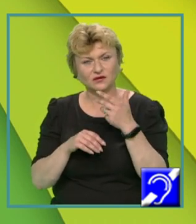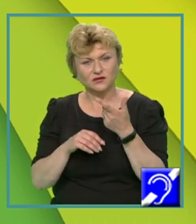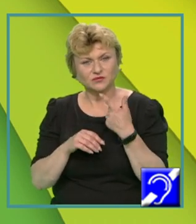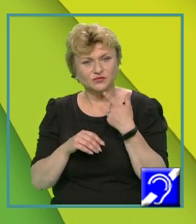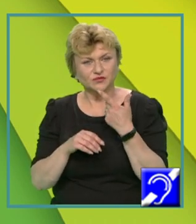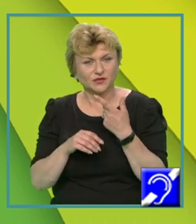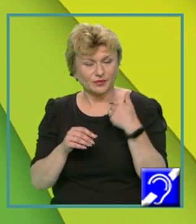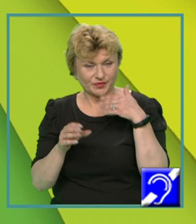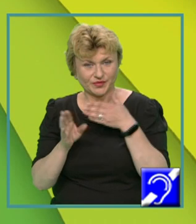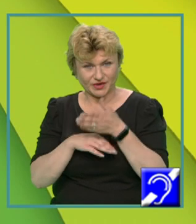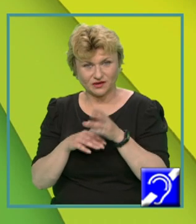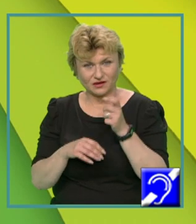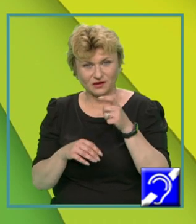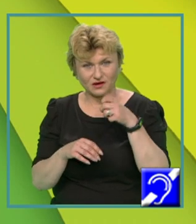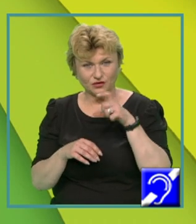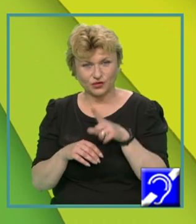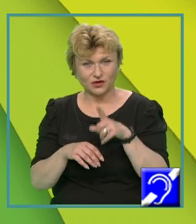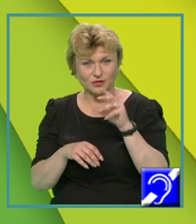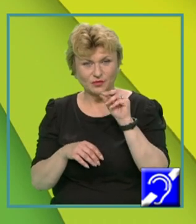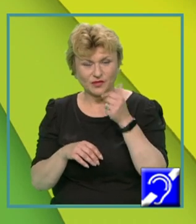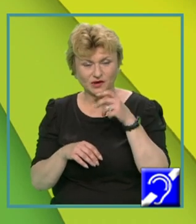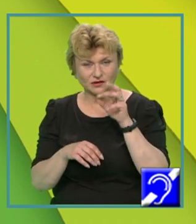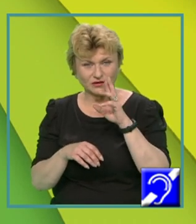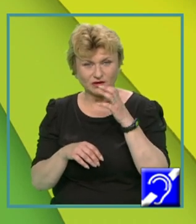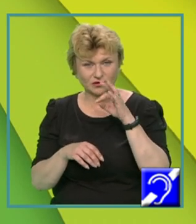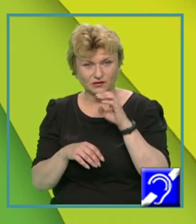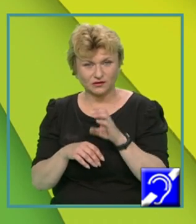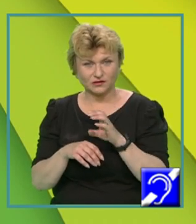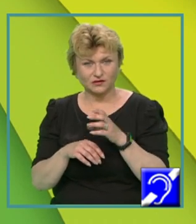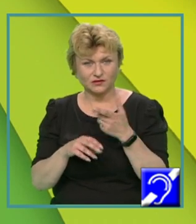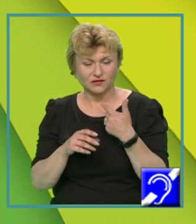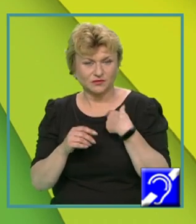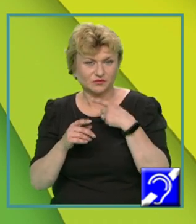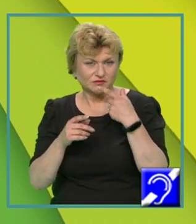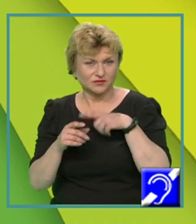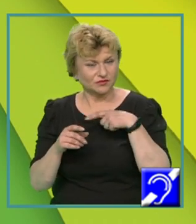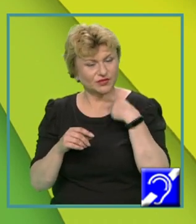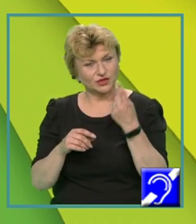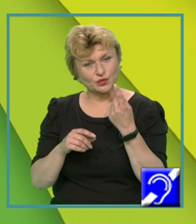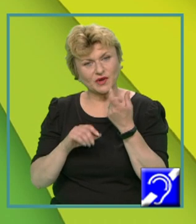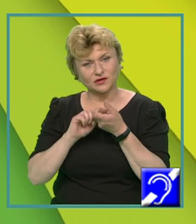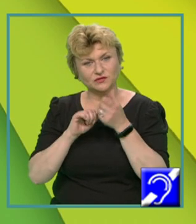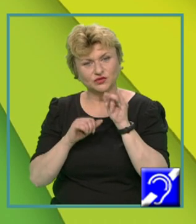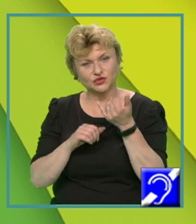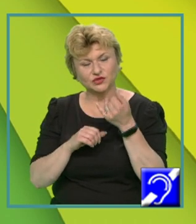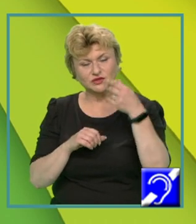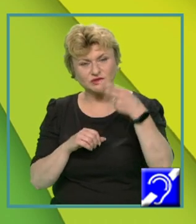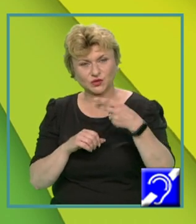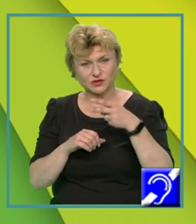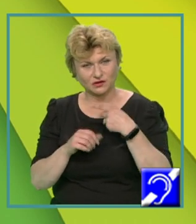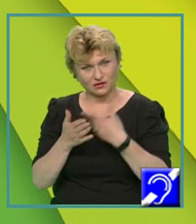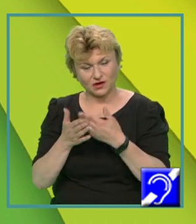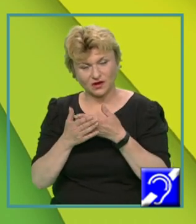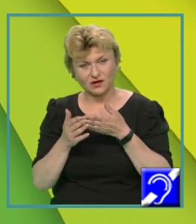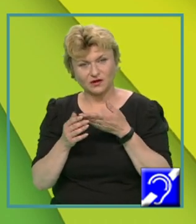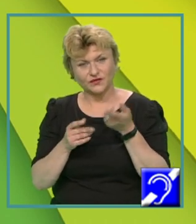prin canalul pancreatic principal în acest desen se varsă în duoden, mai există și unul secundar. Vedeți că aici vine și bila prin